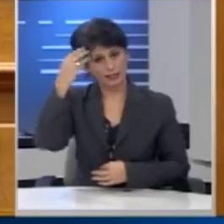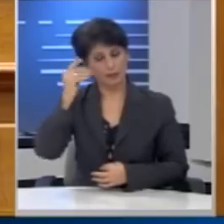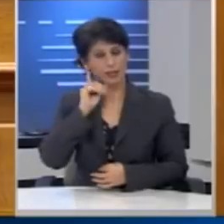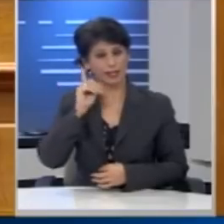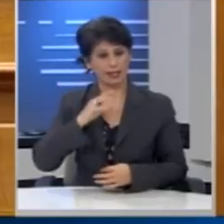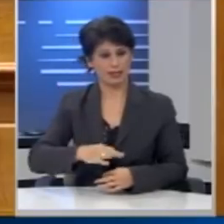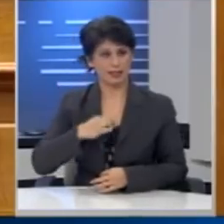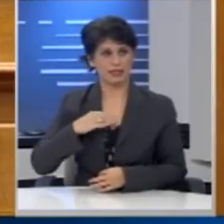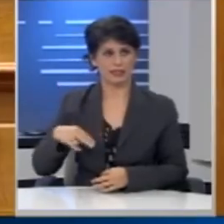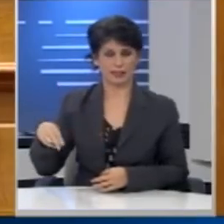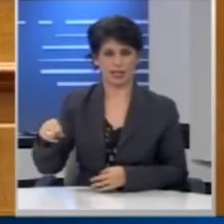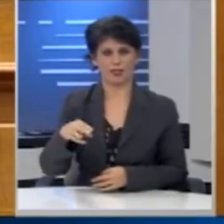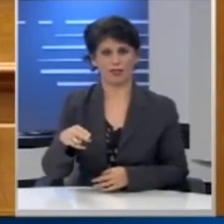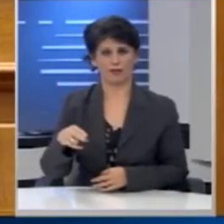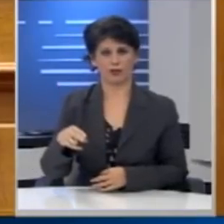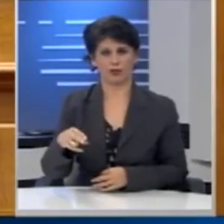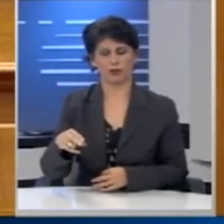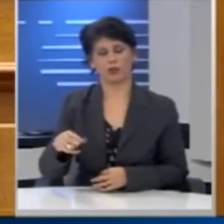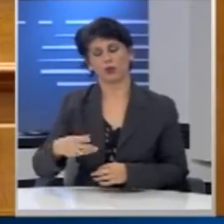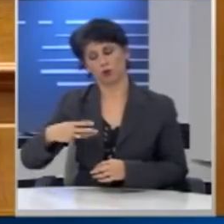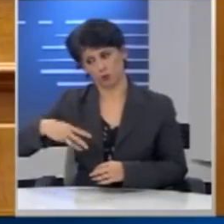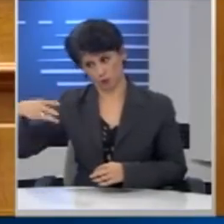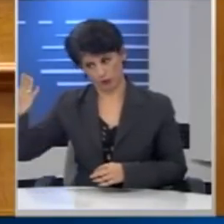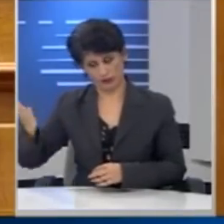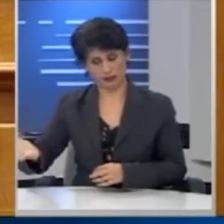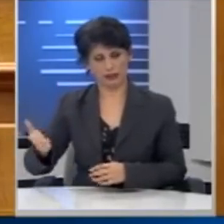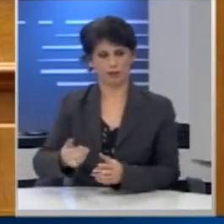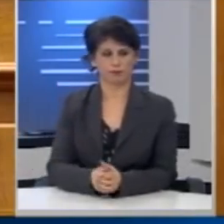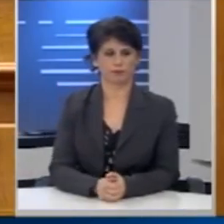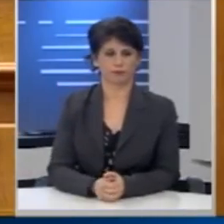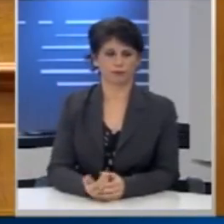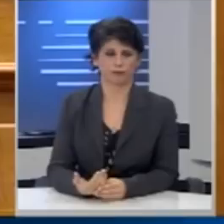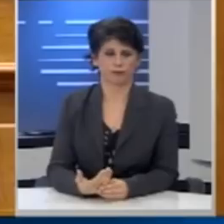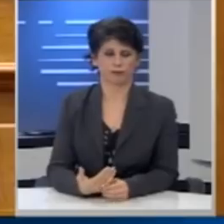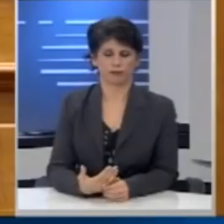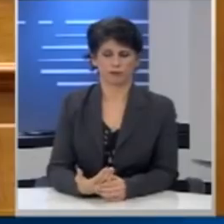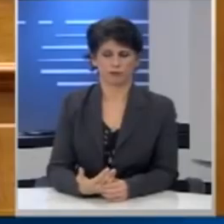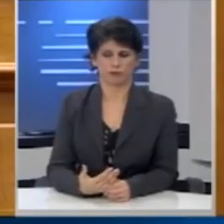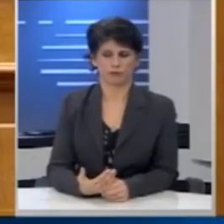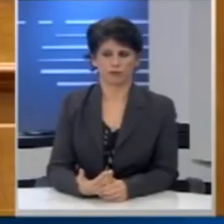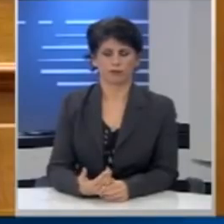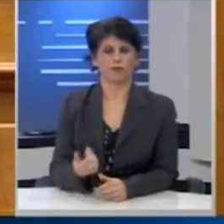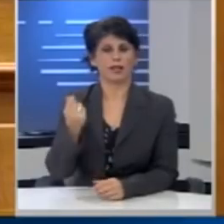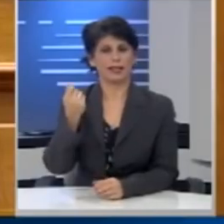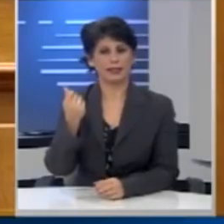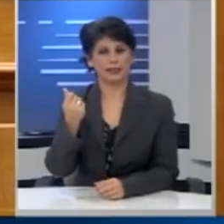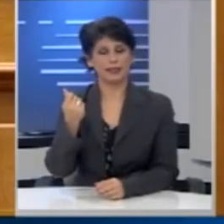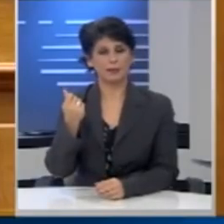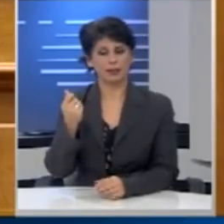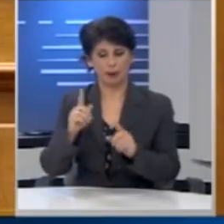κύριοι συνάδελφοι της αξιωματικής αντιπολίτευσης, η τιμή της μετοχής της